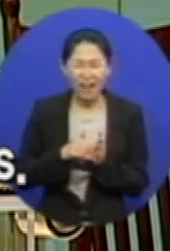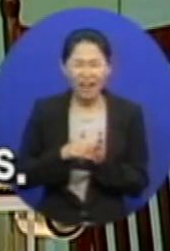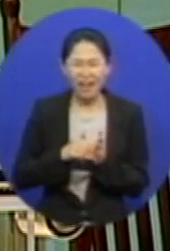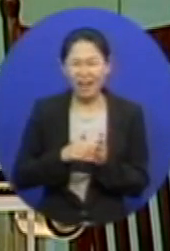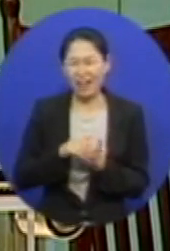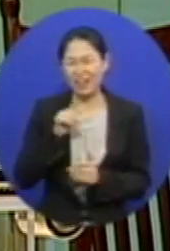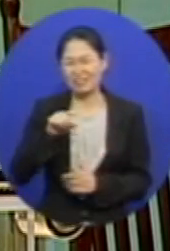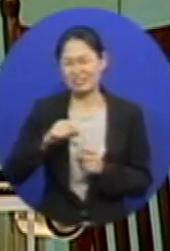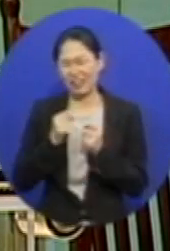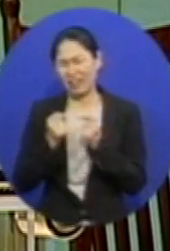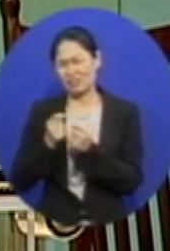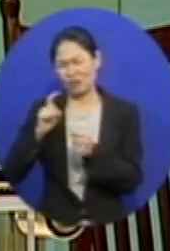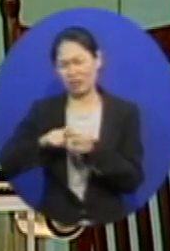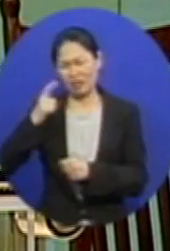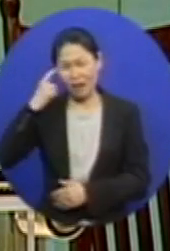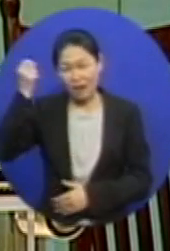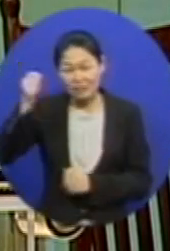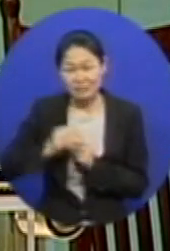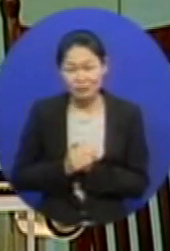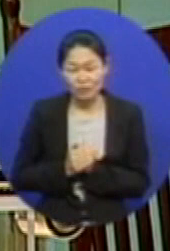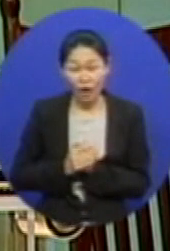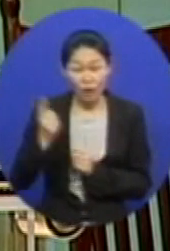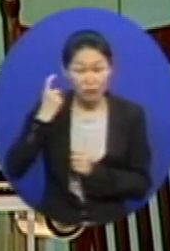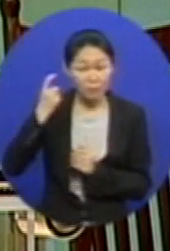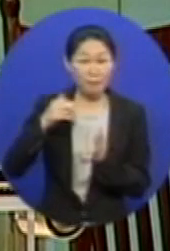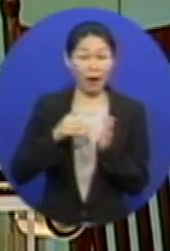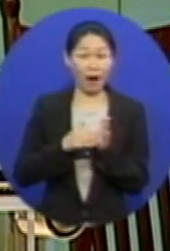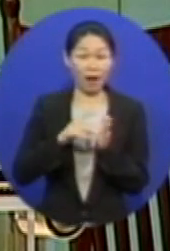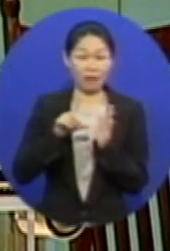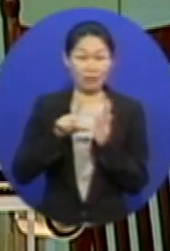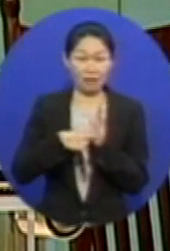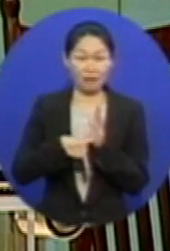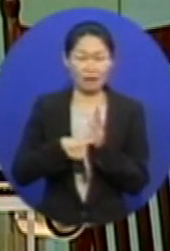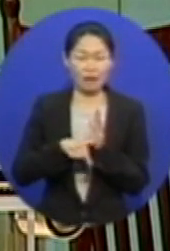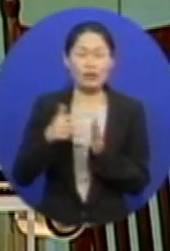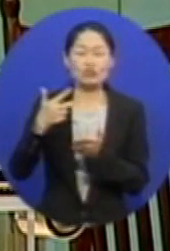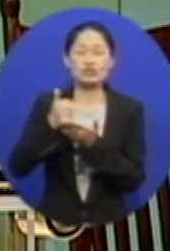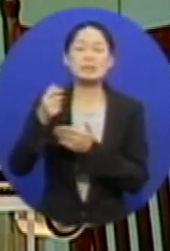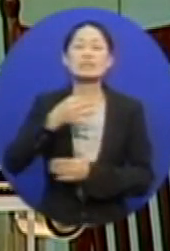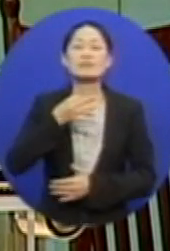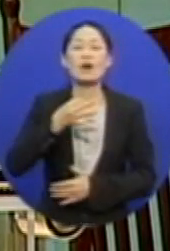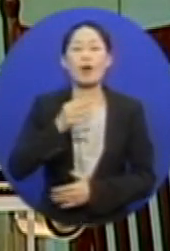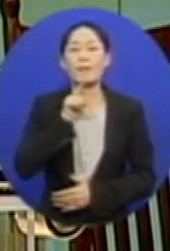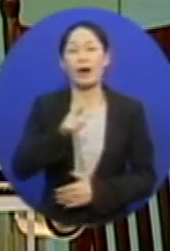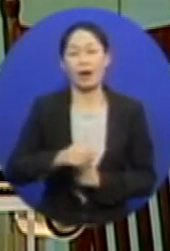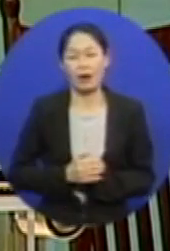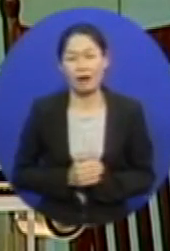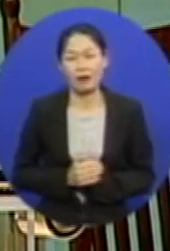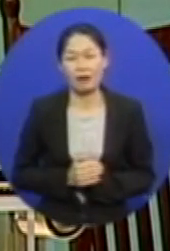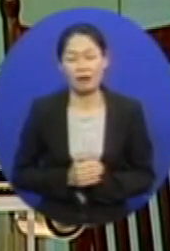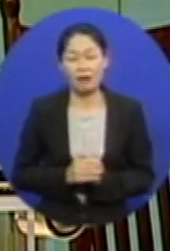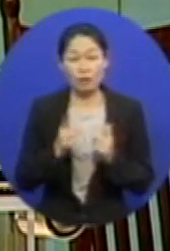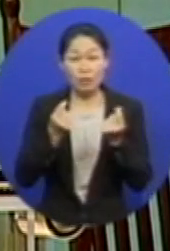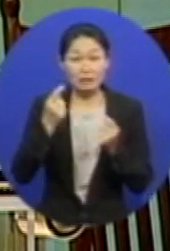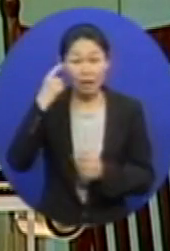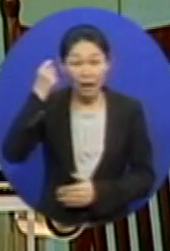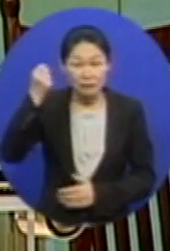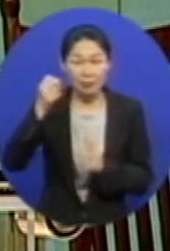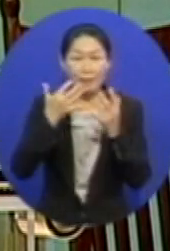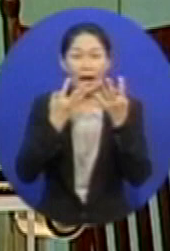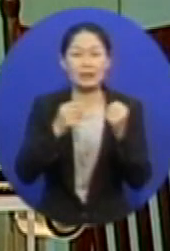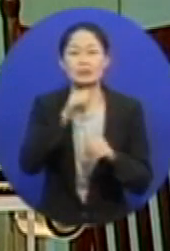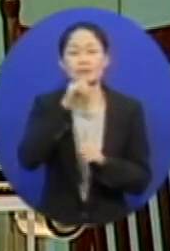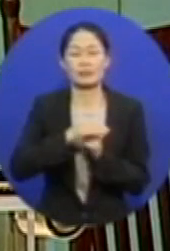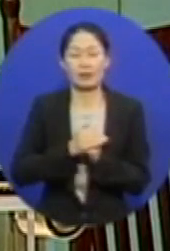주관적 이자나 귀로 들려야 주님의 음성이 g 그렇게 생각하는 분들이 많아요